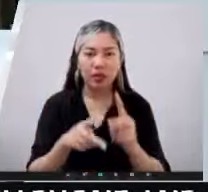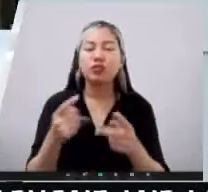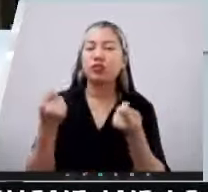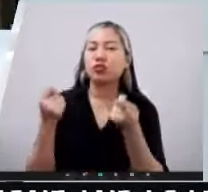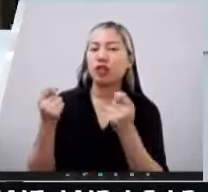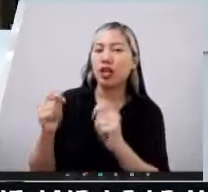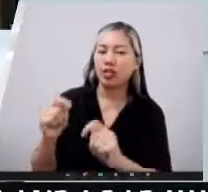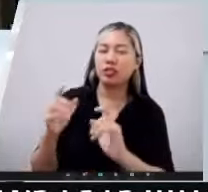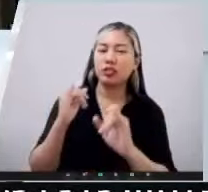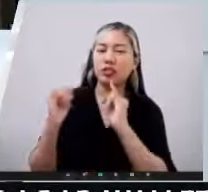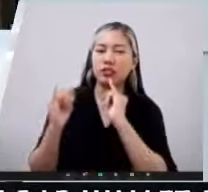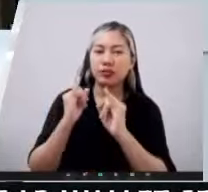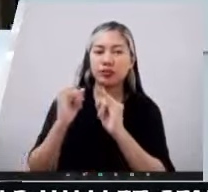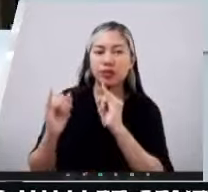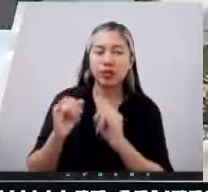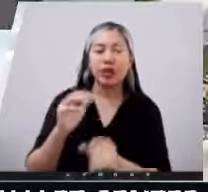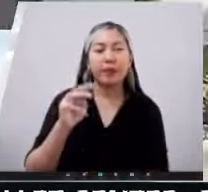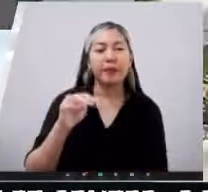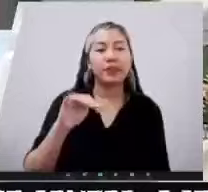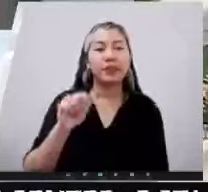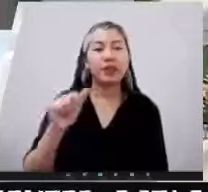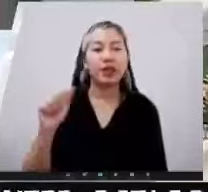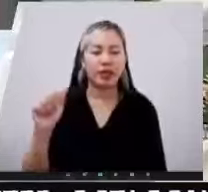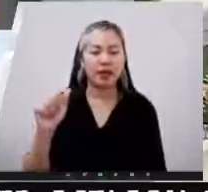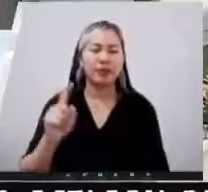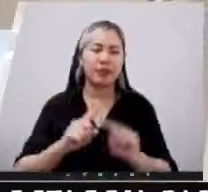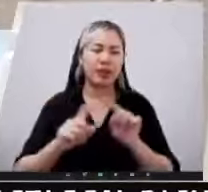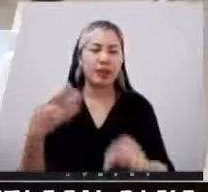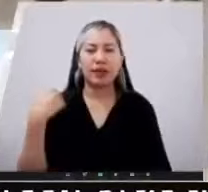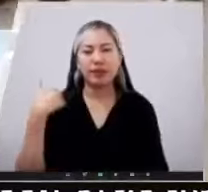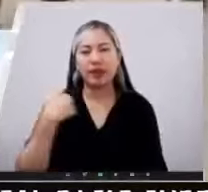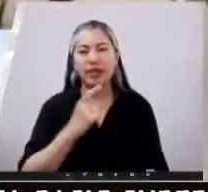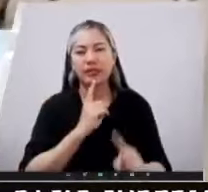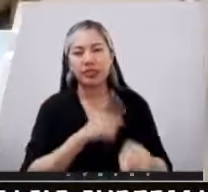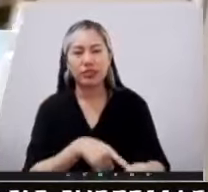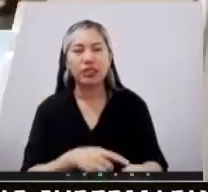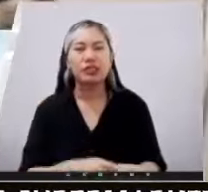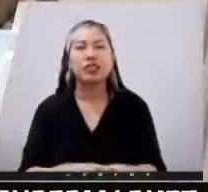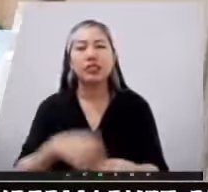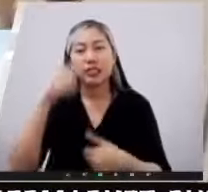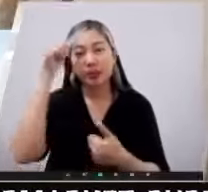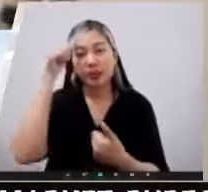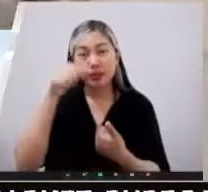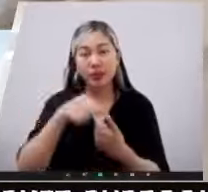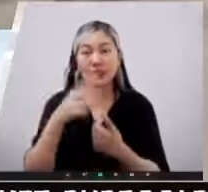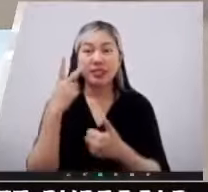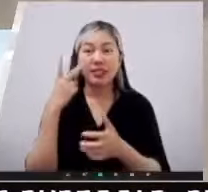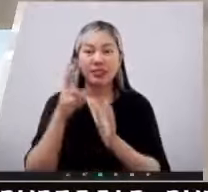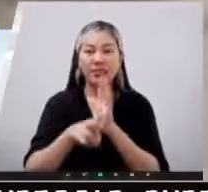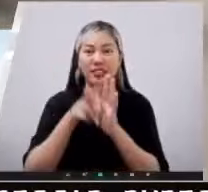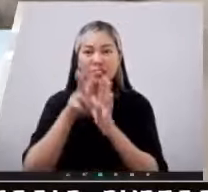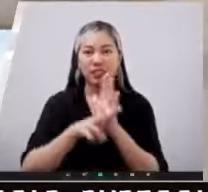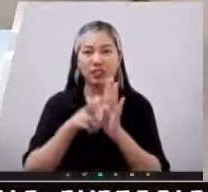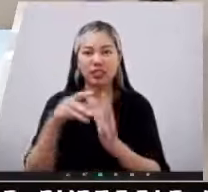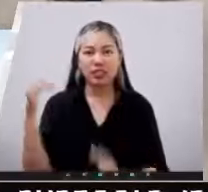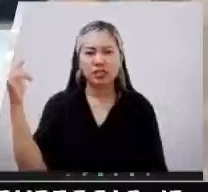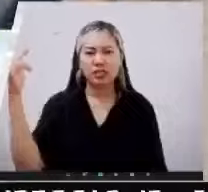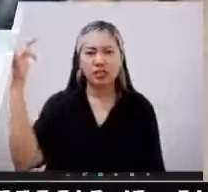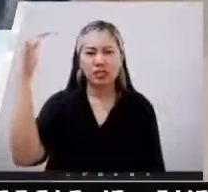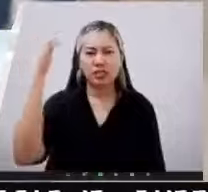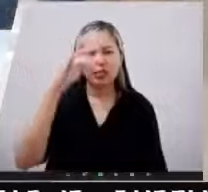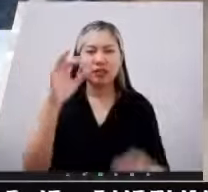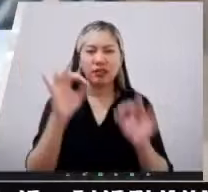International Airport per Wala pa silang sagot matatandaang nakunan ng video ang departure ng pamilya ni VP